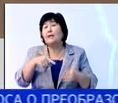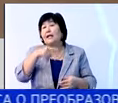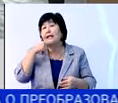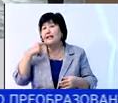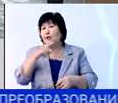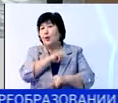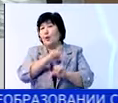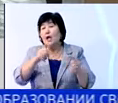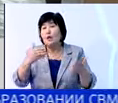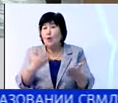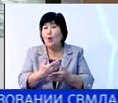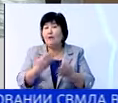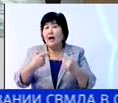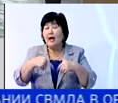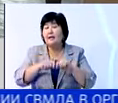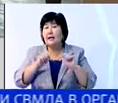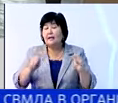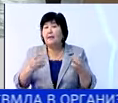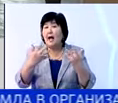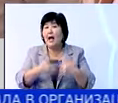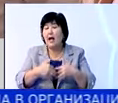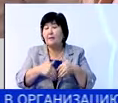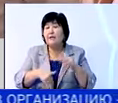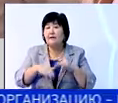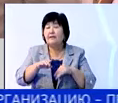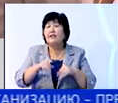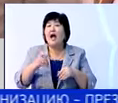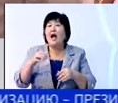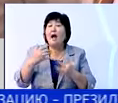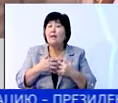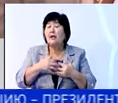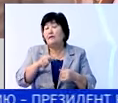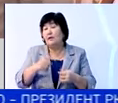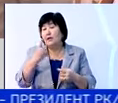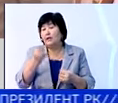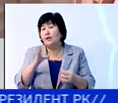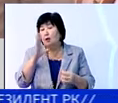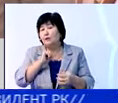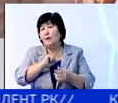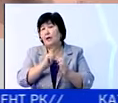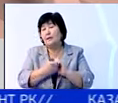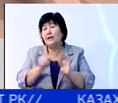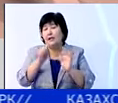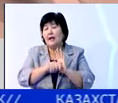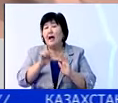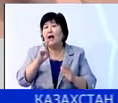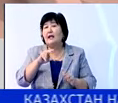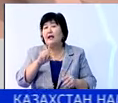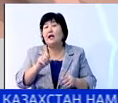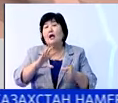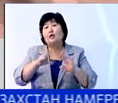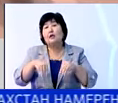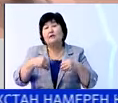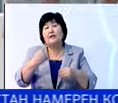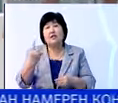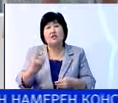клинику. Для нового отделения приобретен автоматизированный биохимический аппарат. В день он способен переработать до 40 анализов. Результаты выдает